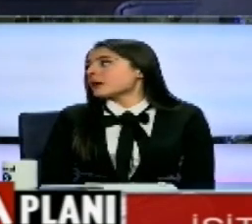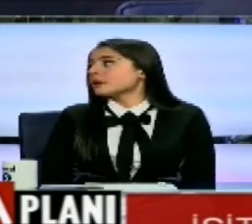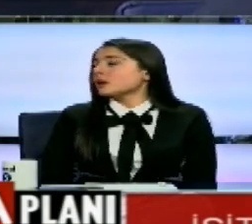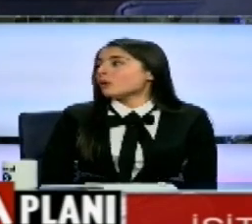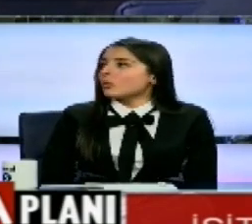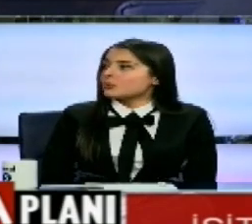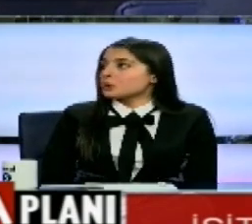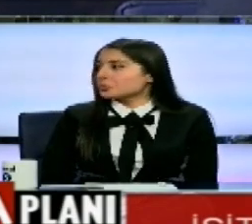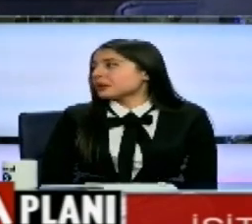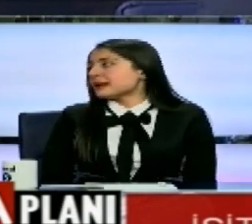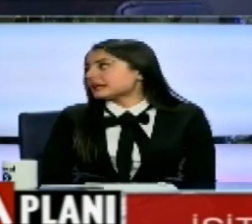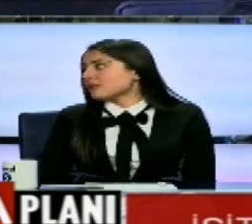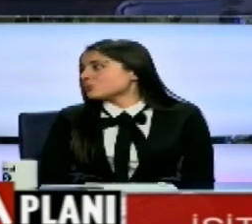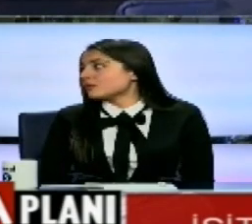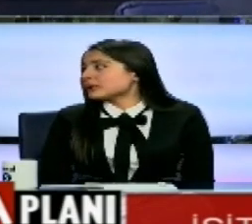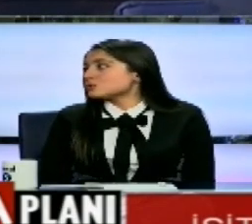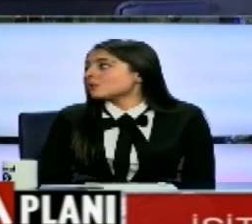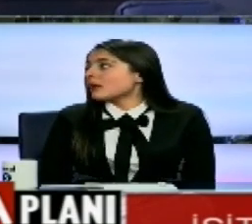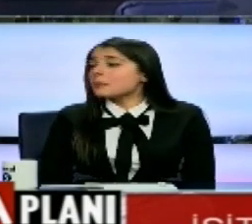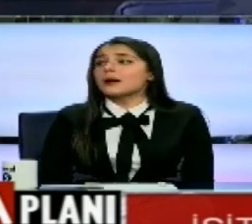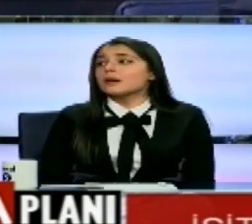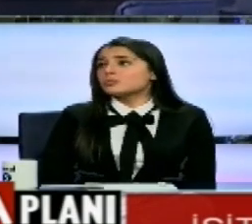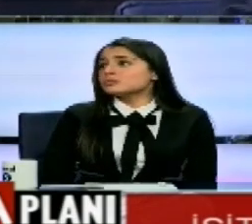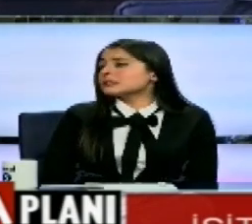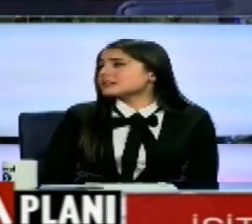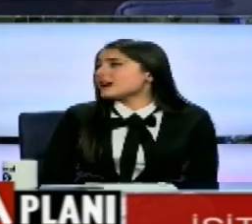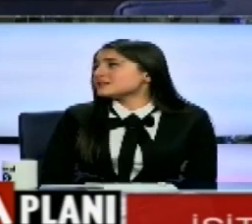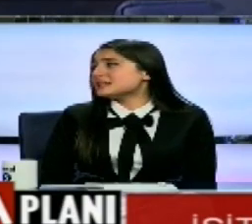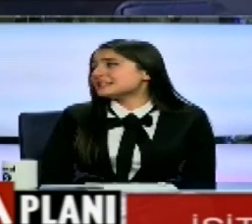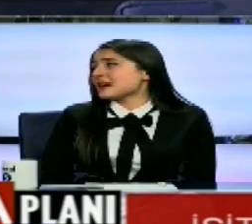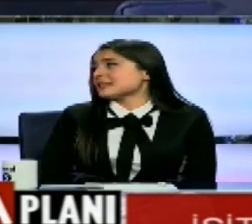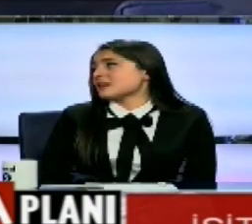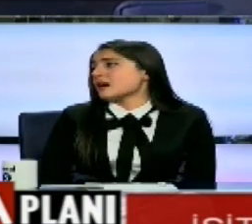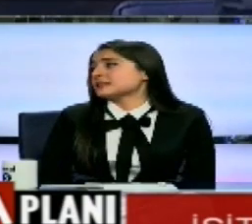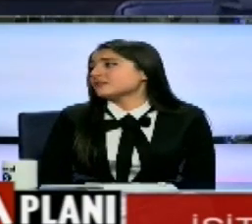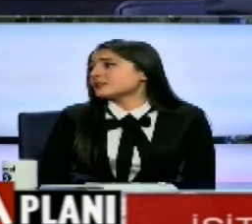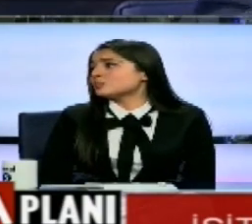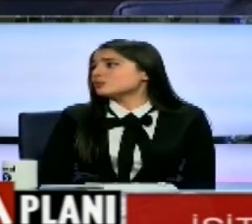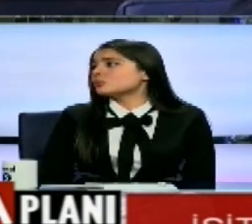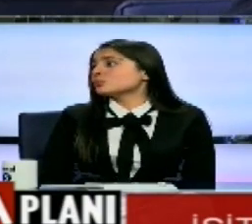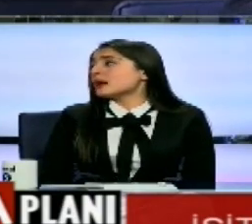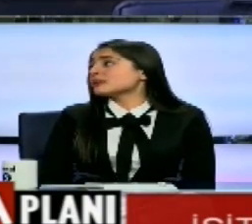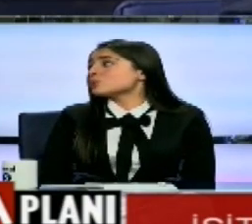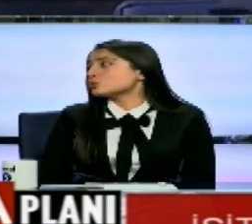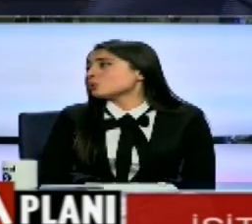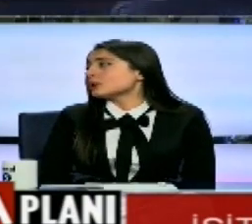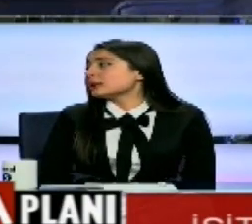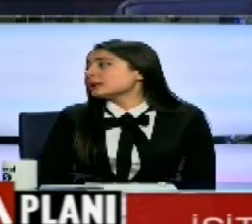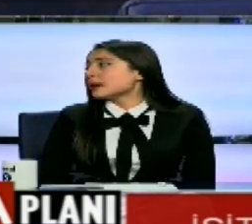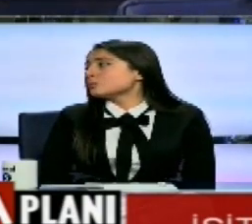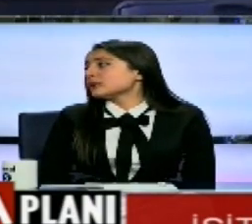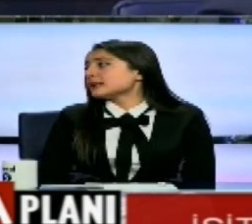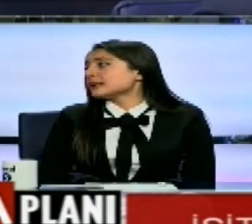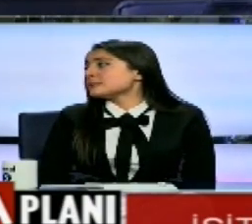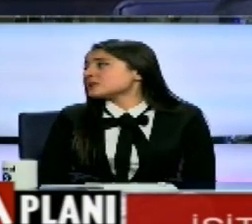zaman. Çok dernek var, çok federasyon var ama bunların sadece bir iki tanesi aktif ve bunlar da çok zor.